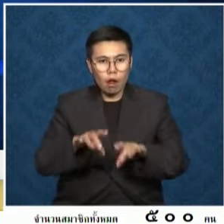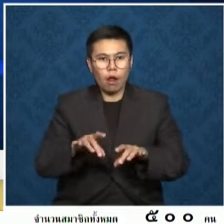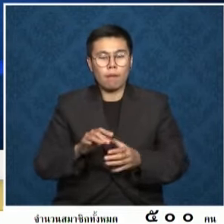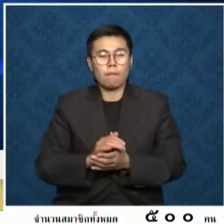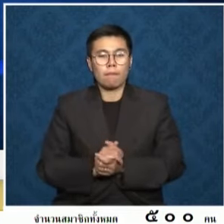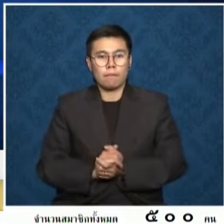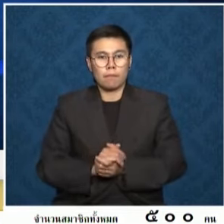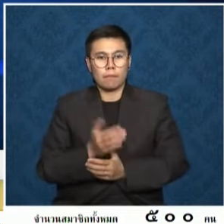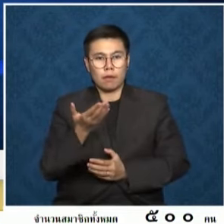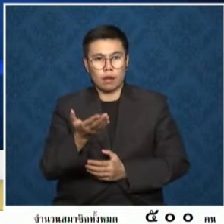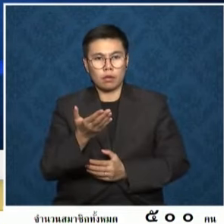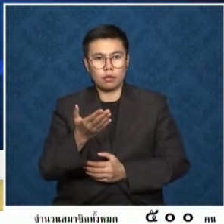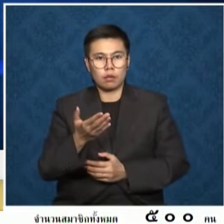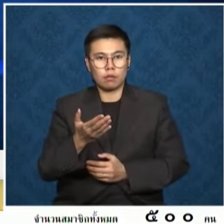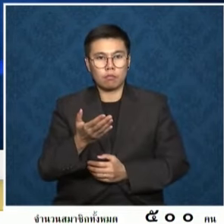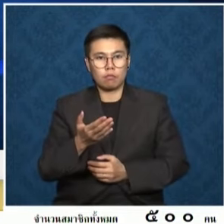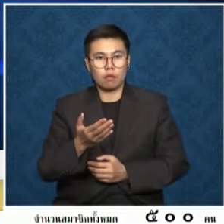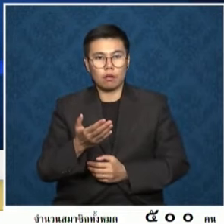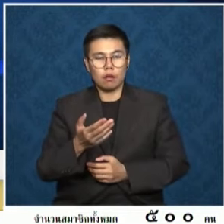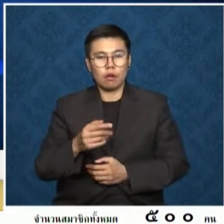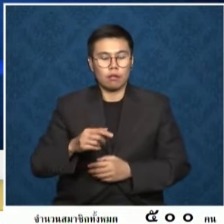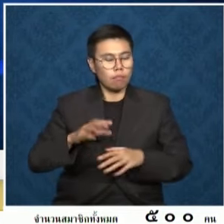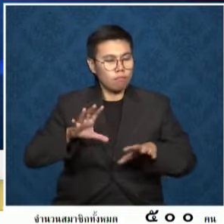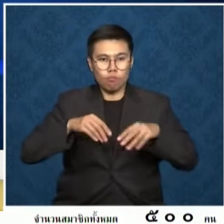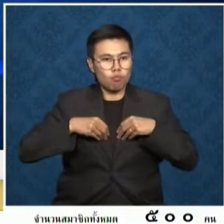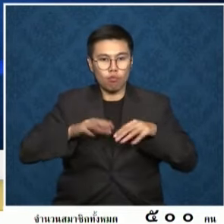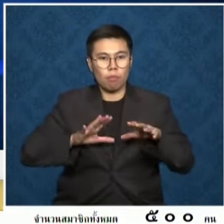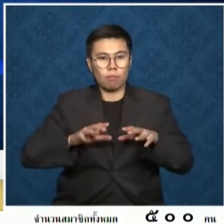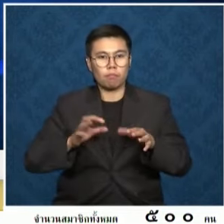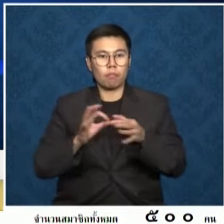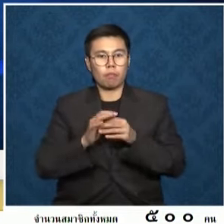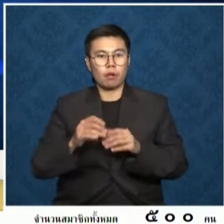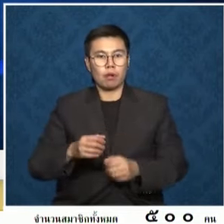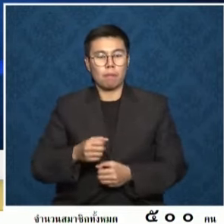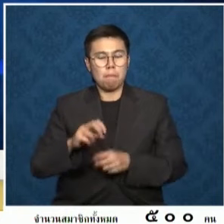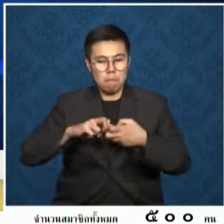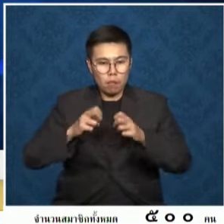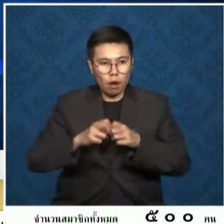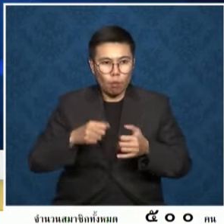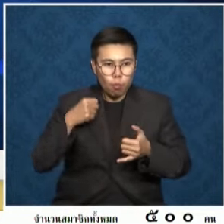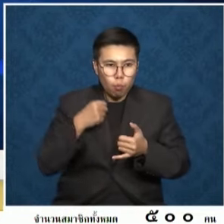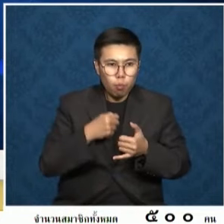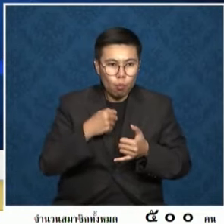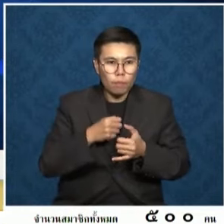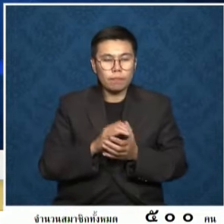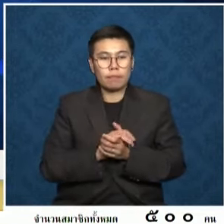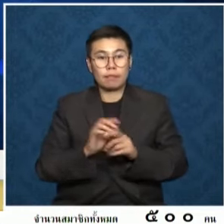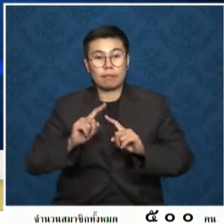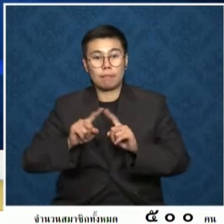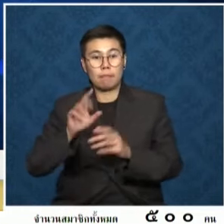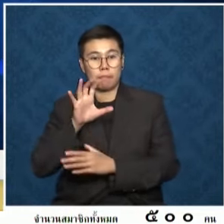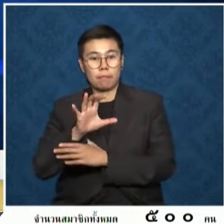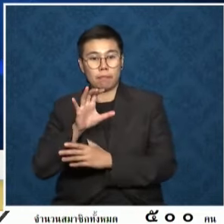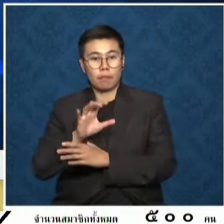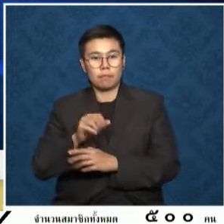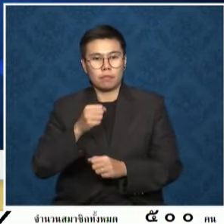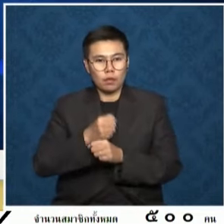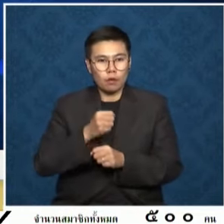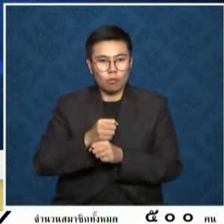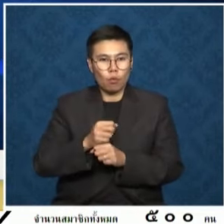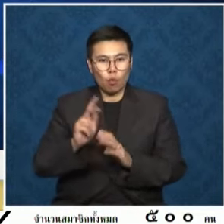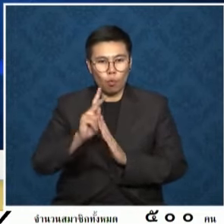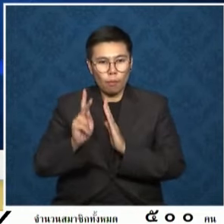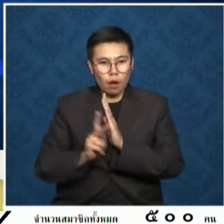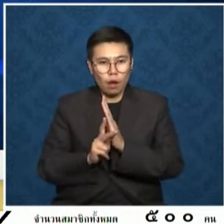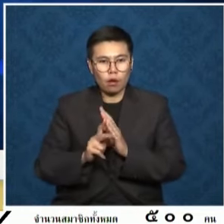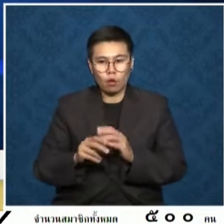ราวกับว่าท่านโอเคท่านไม่เห็นด้วยกับความรุนแรงแต่ท่านไม่ได้เรียกร้องให้มีการบังคับใช้กฎหมายกับผู้ที่ก่อความรุน